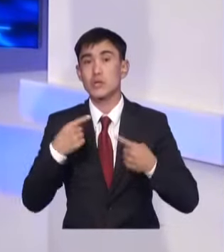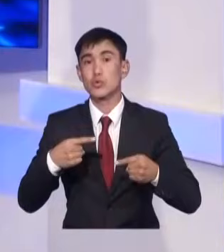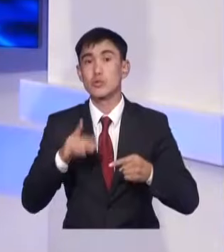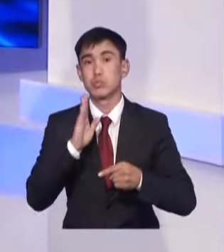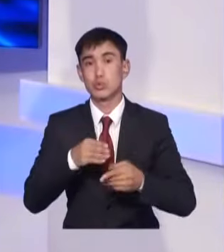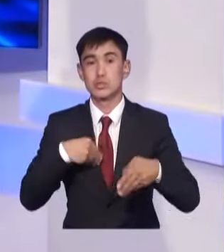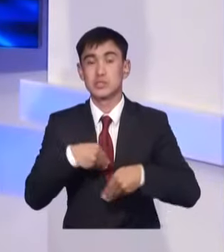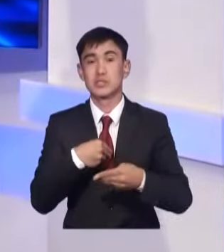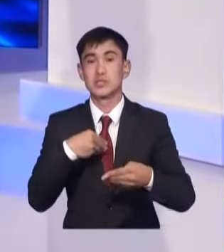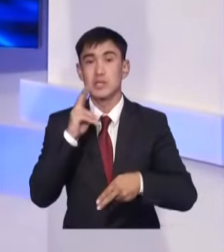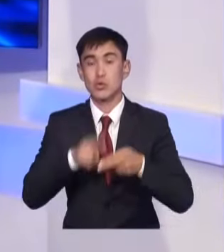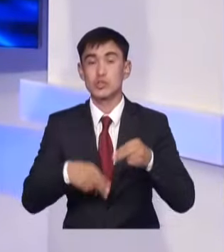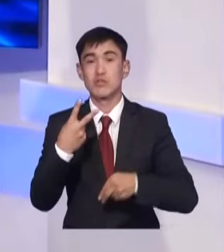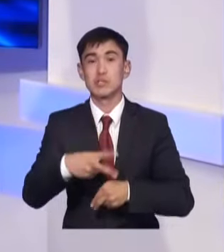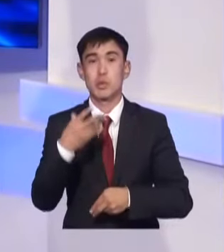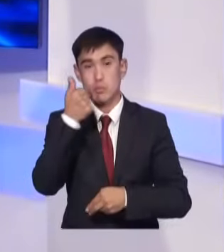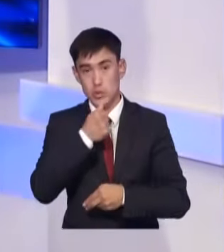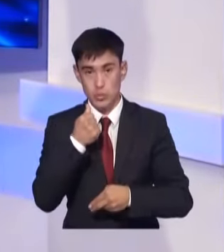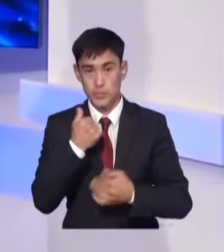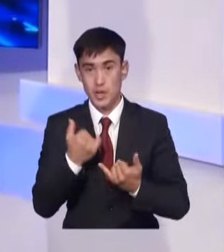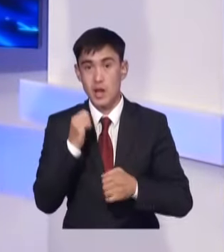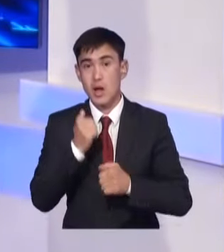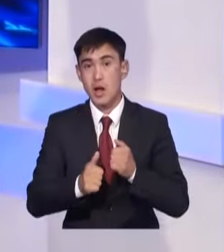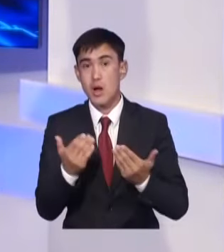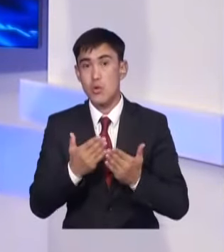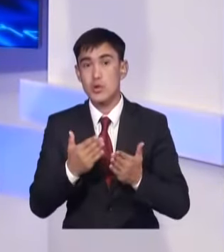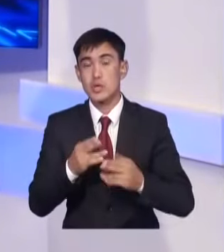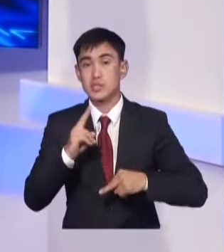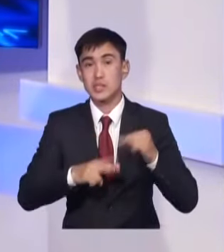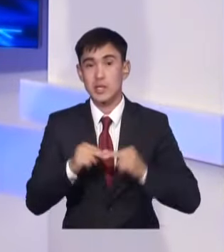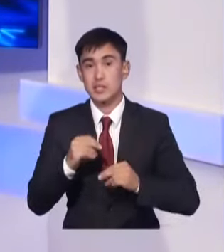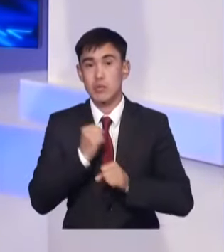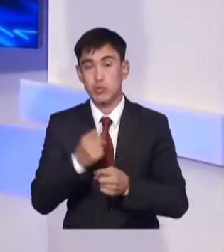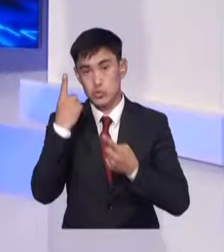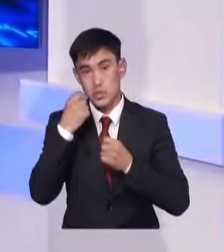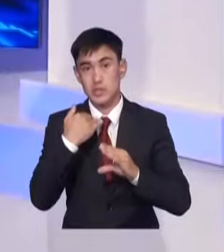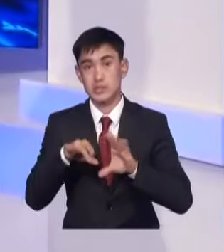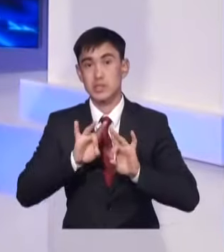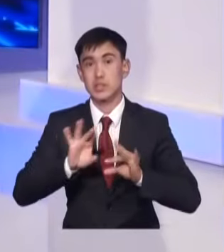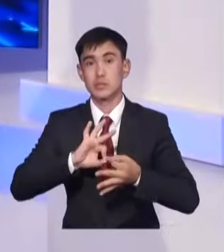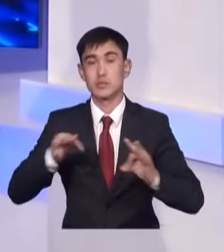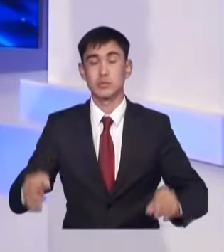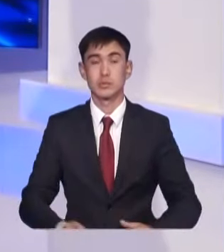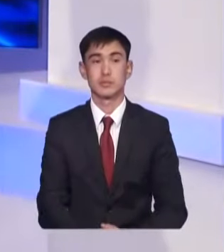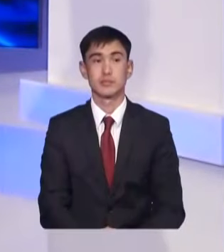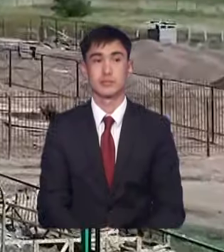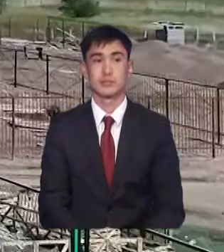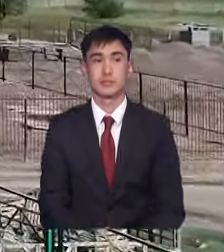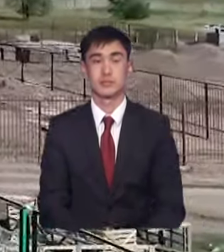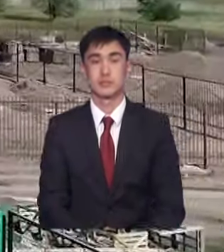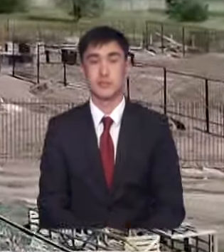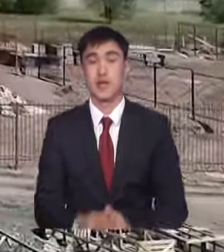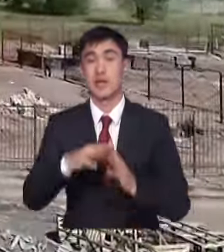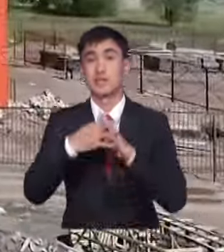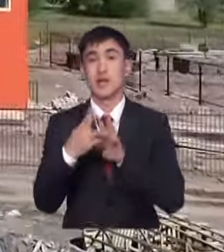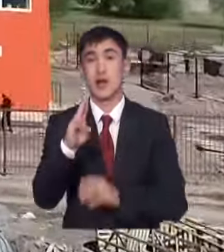остальные будут сданы в 2025 году на какой стадии ход строительных работ узнавала наша съёмочная группа в